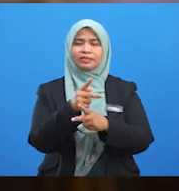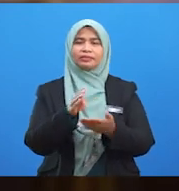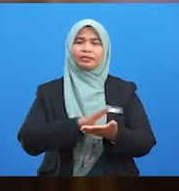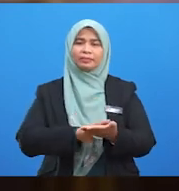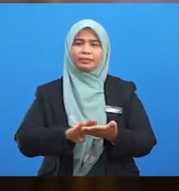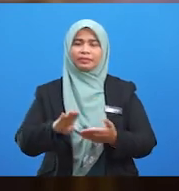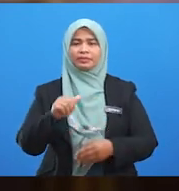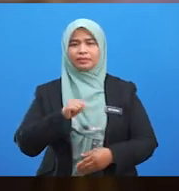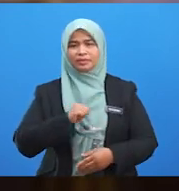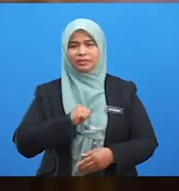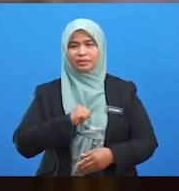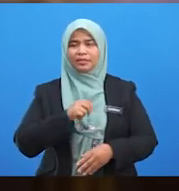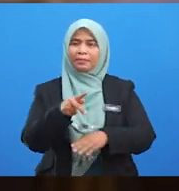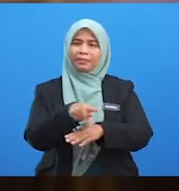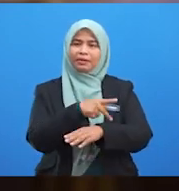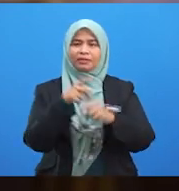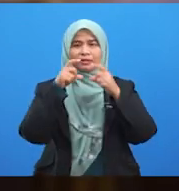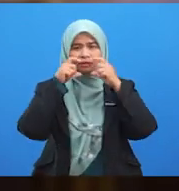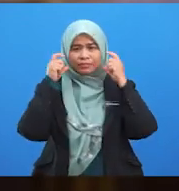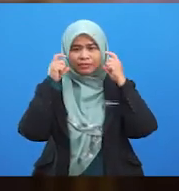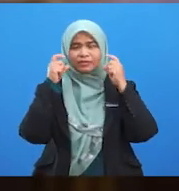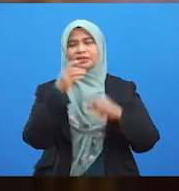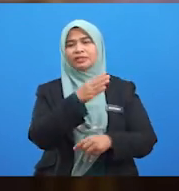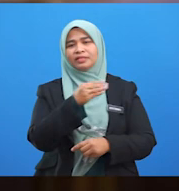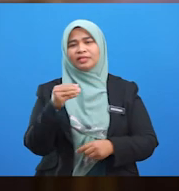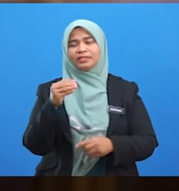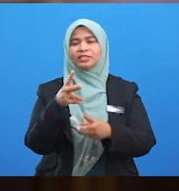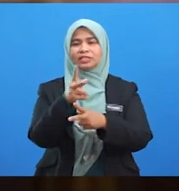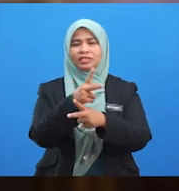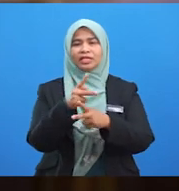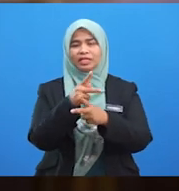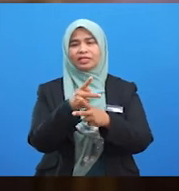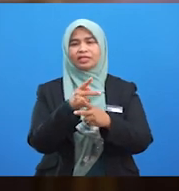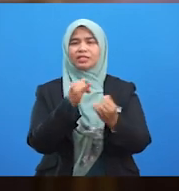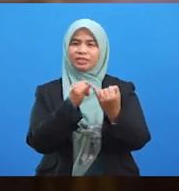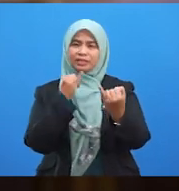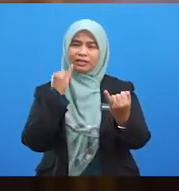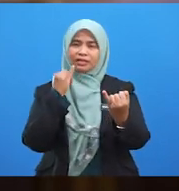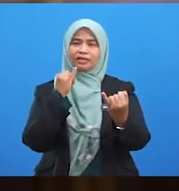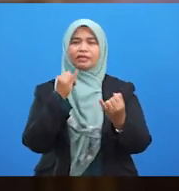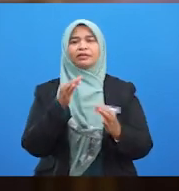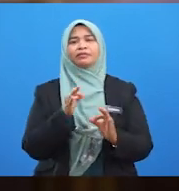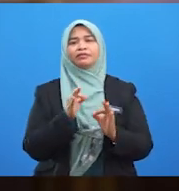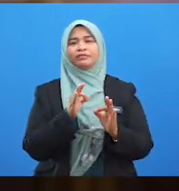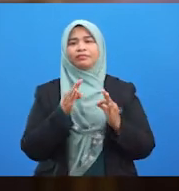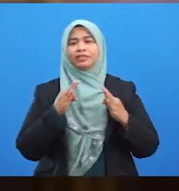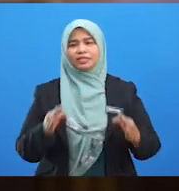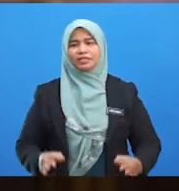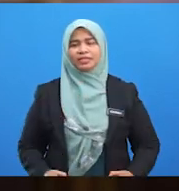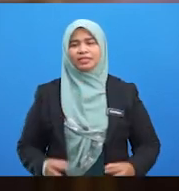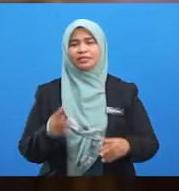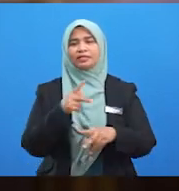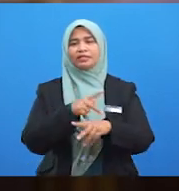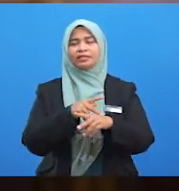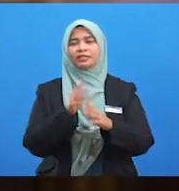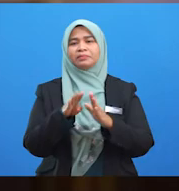diri, memakai pelitup muka dan menjaga penjarakan fizikal ketika berada di